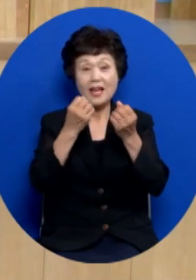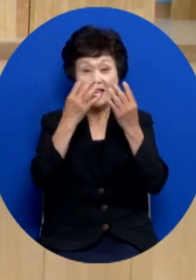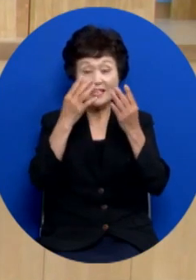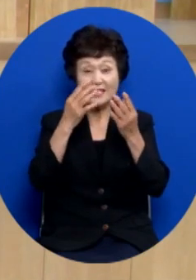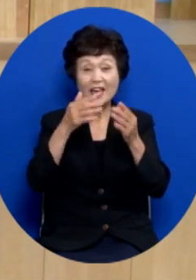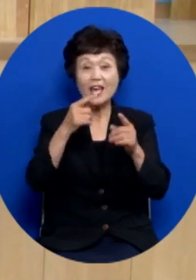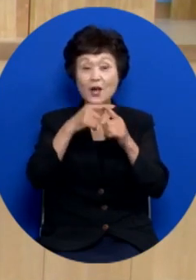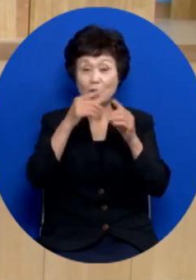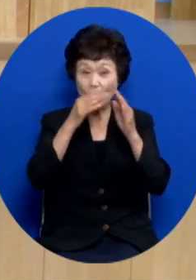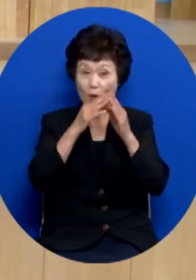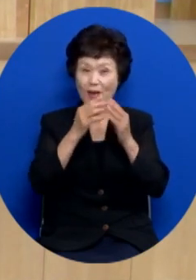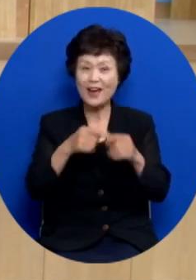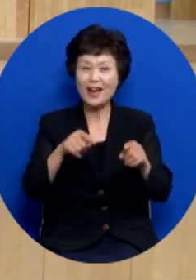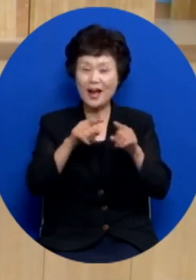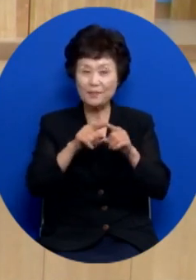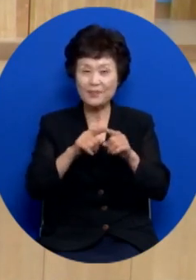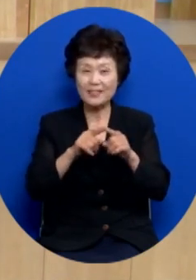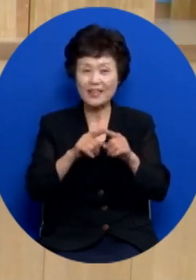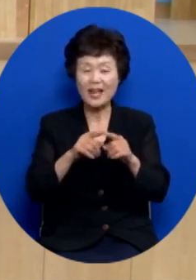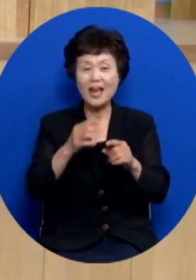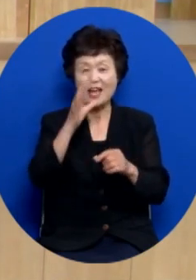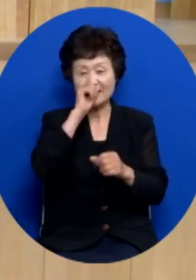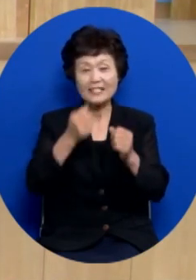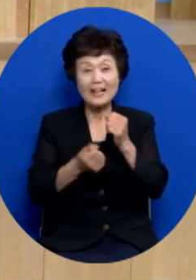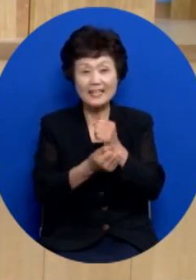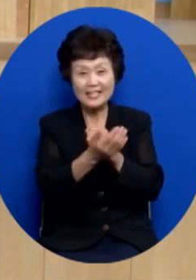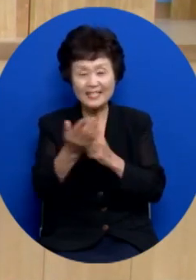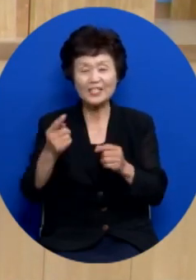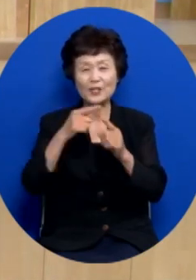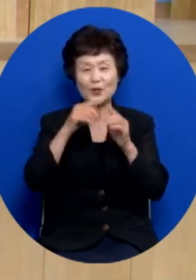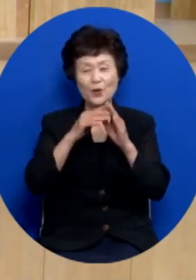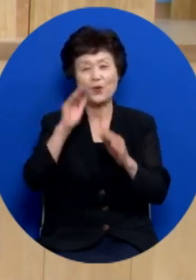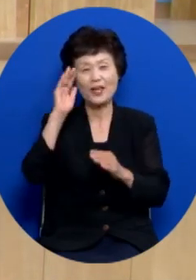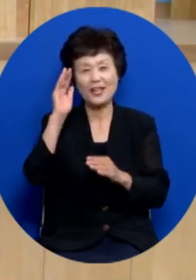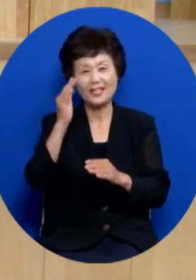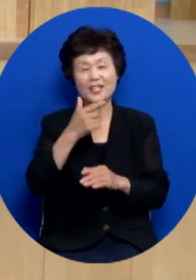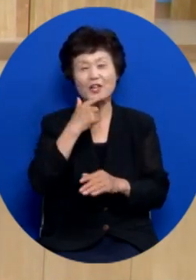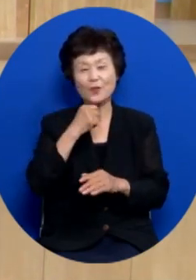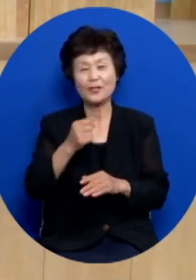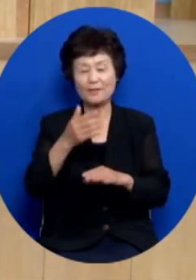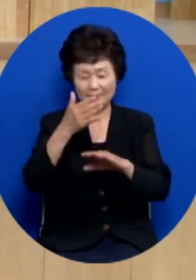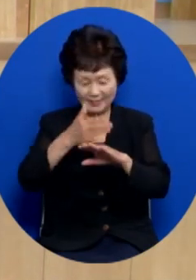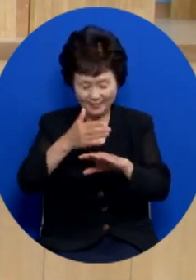영향력을 끼치는 교회가 되길 기도하겠습니다. 오늘 말씀 감사합니다. 감사합니다.